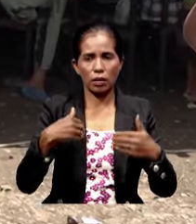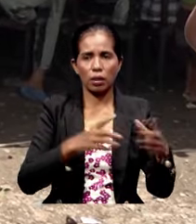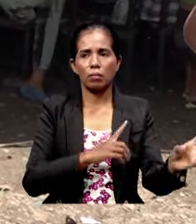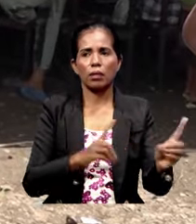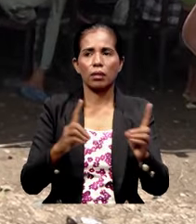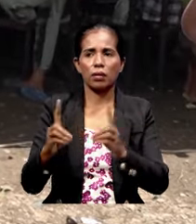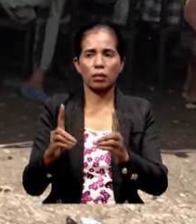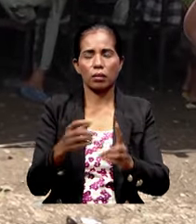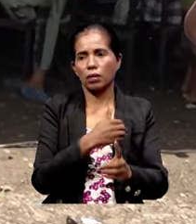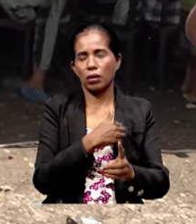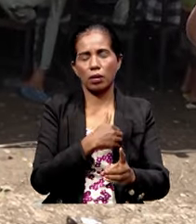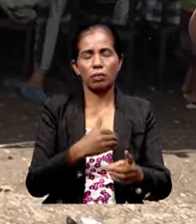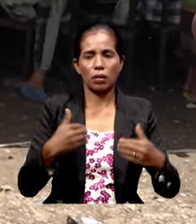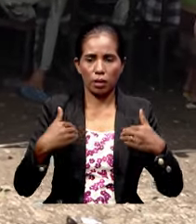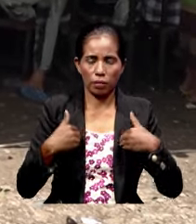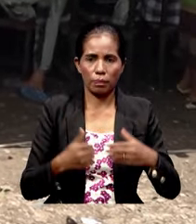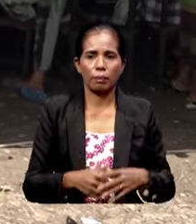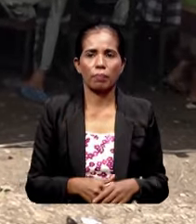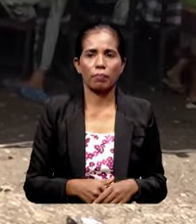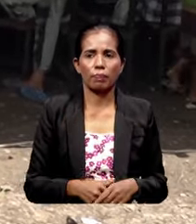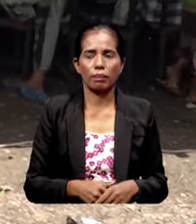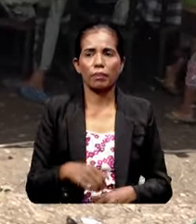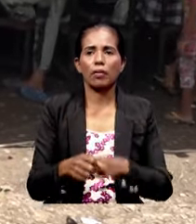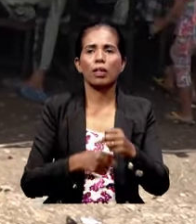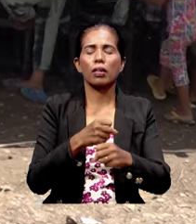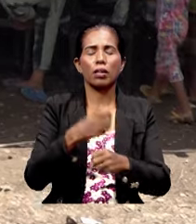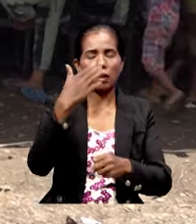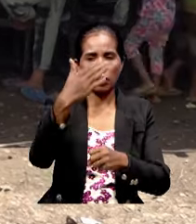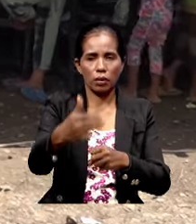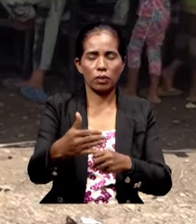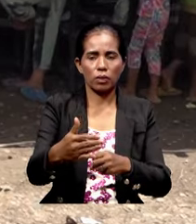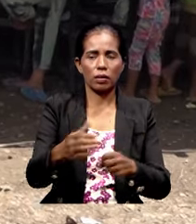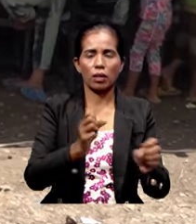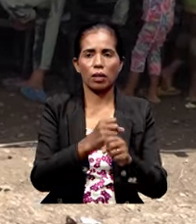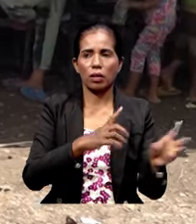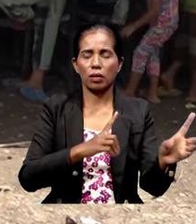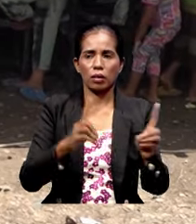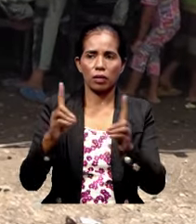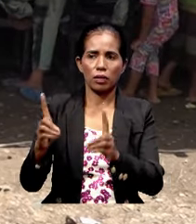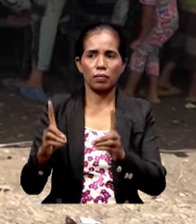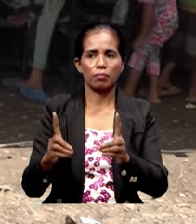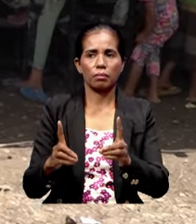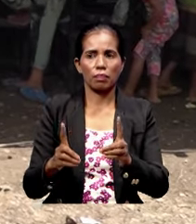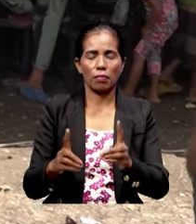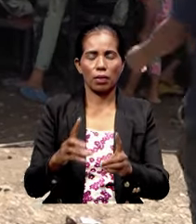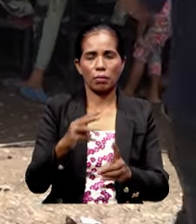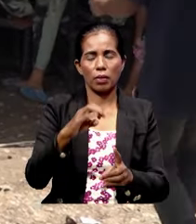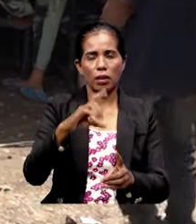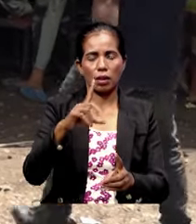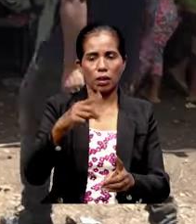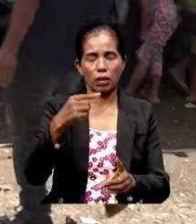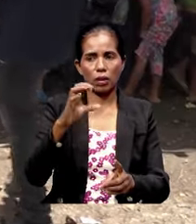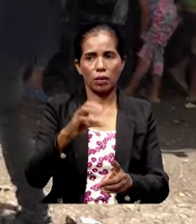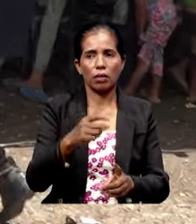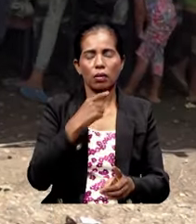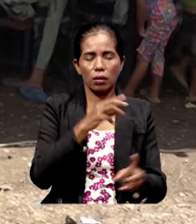sauna ka pajaramente agora tina uluk sira implement ya area ginulai o miligu agora